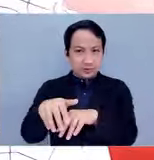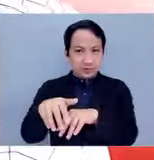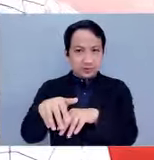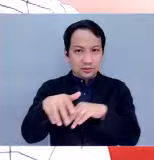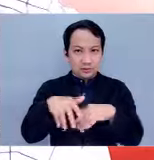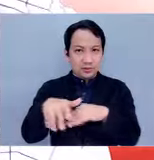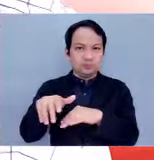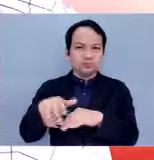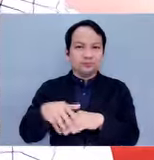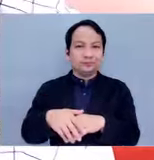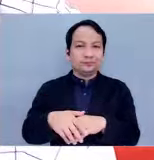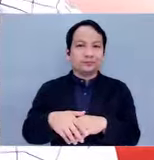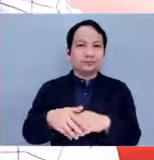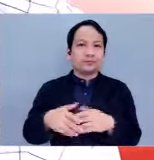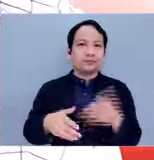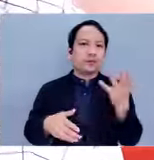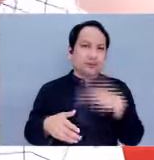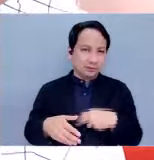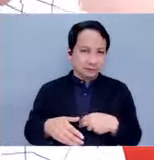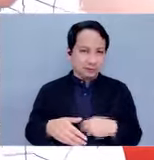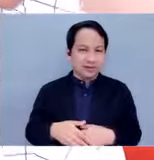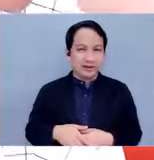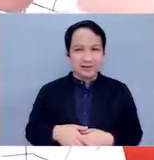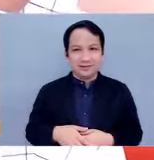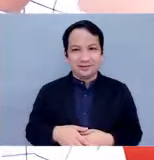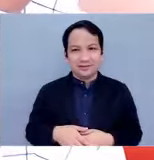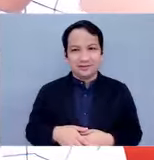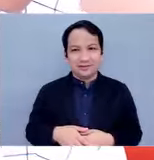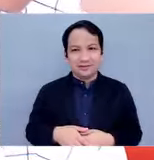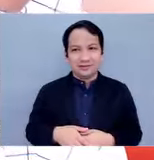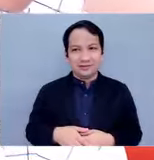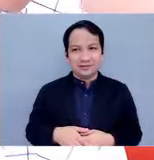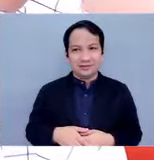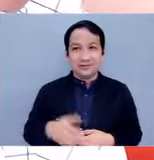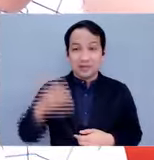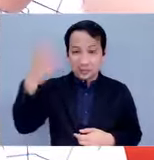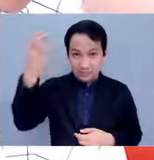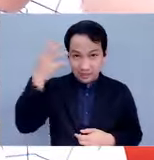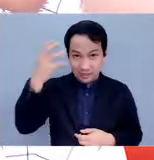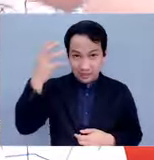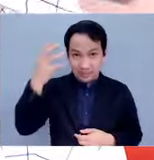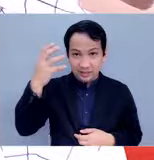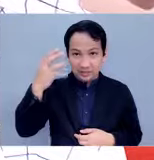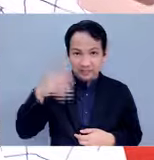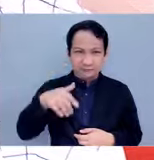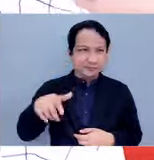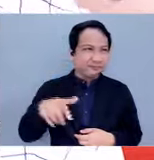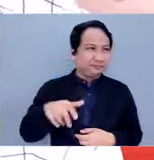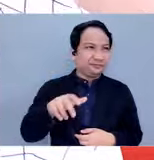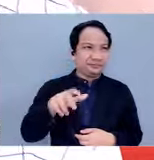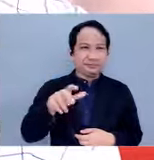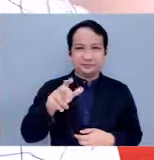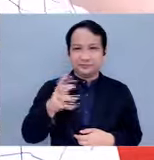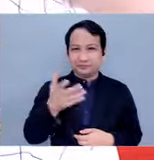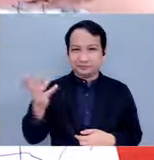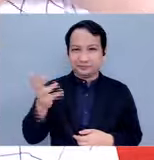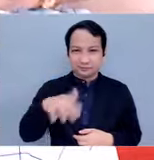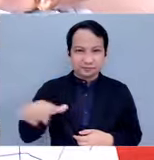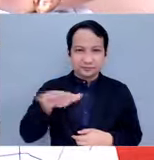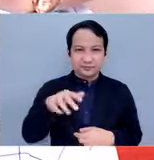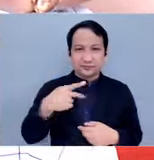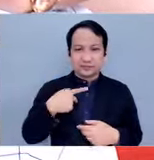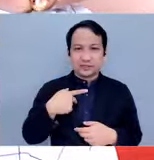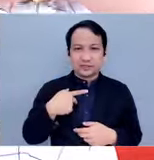yung parade. It was so beautiful. Yun nga lang, yung init lang talaga. We had to walk around, maliban sa buong walk, meron pa kasi going